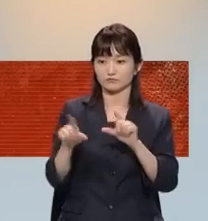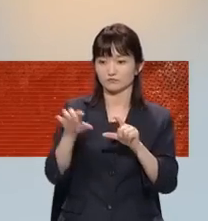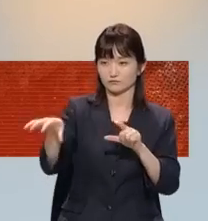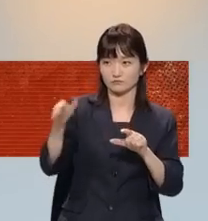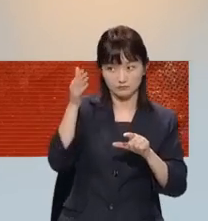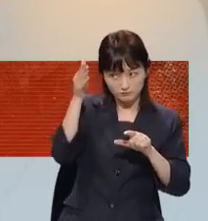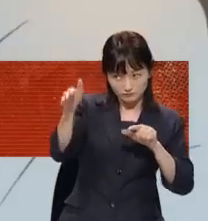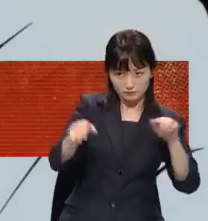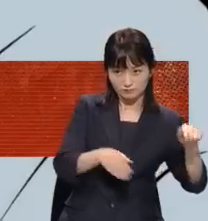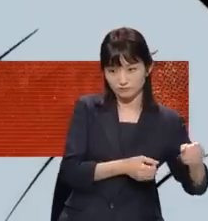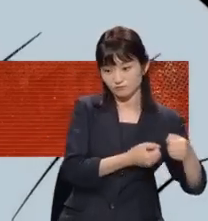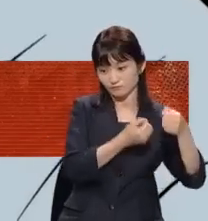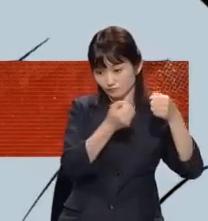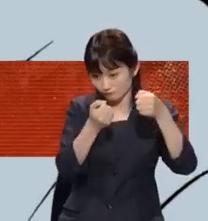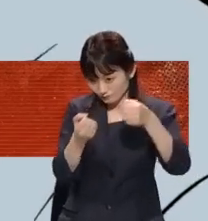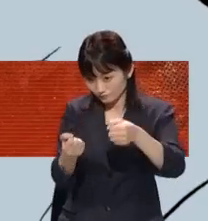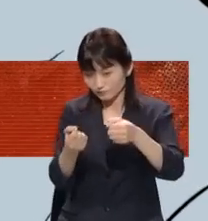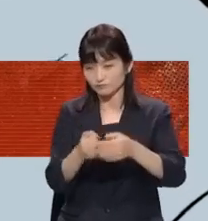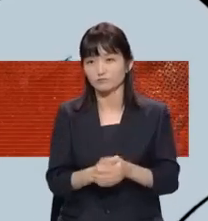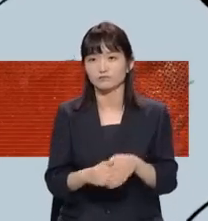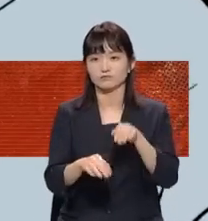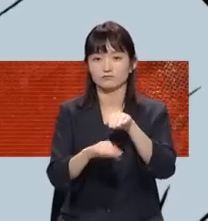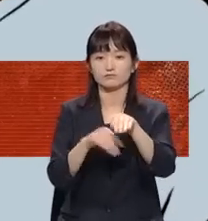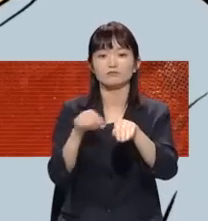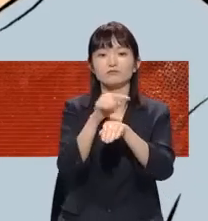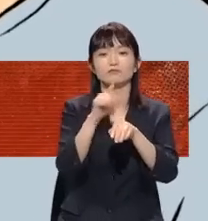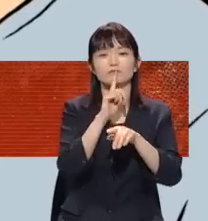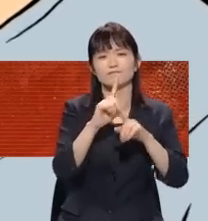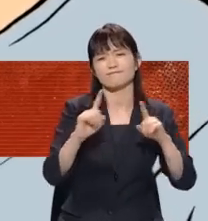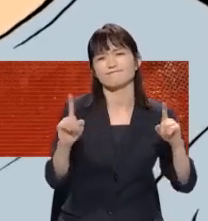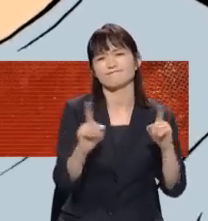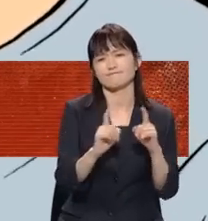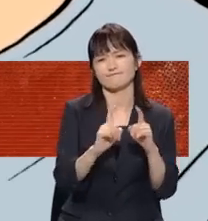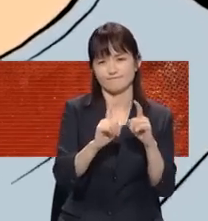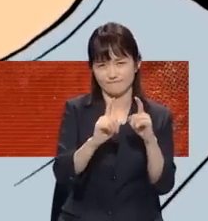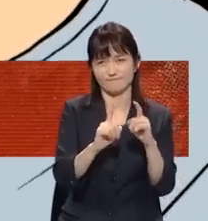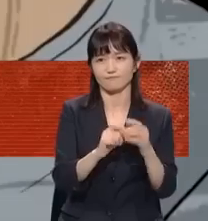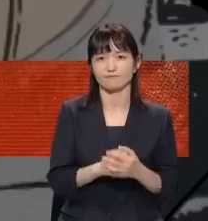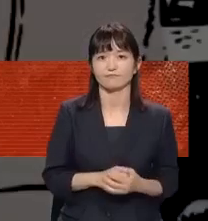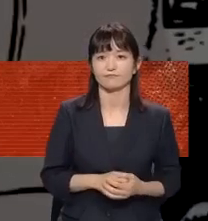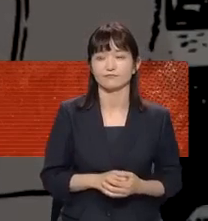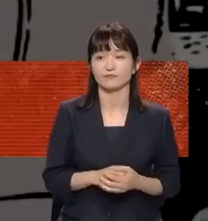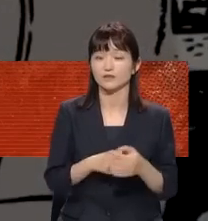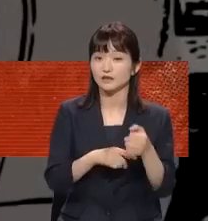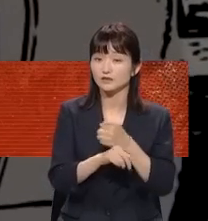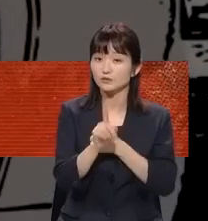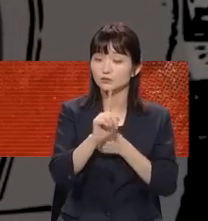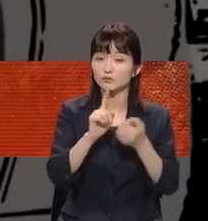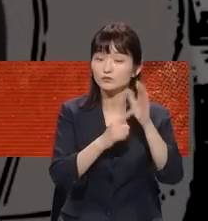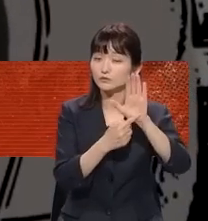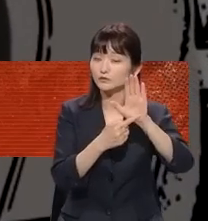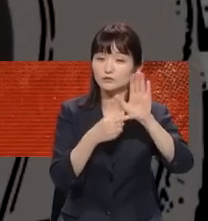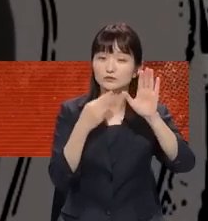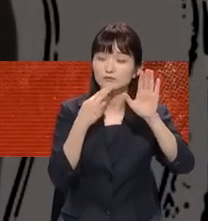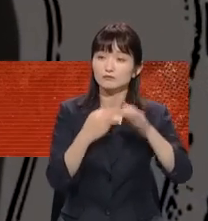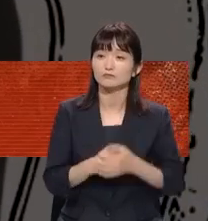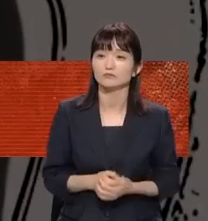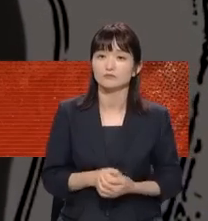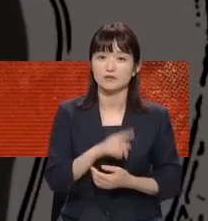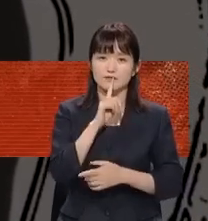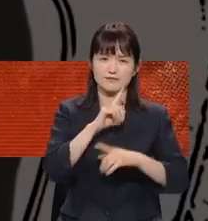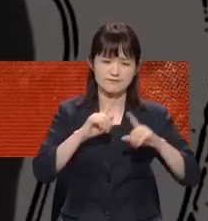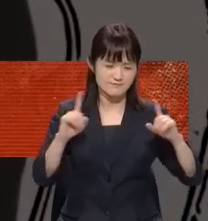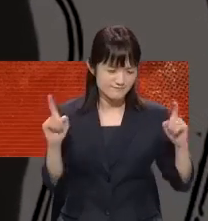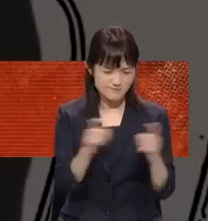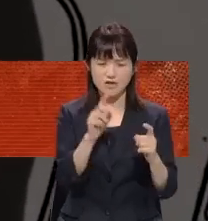중이었습니다 그러다가 도중에 차 안에서 말다툼을 시작하게 됐는데 다툼을 시작한 이유까지는 밝혀지지가 않았지만 언쟁이